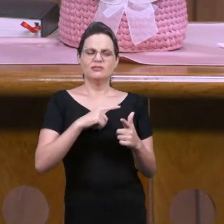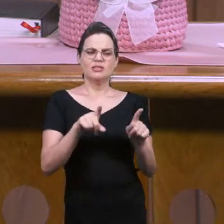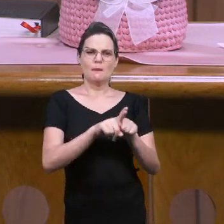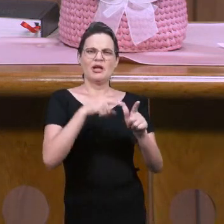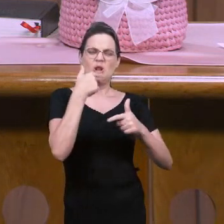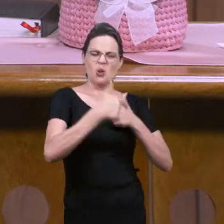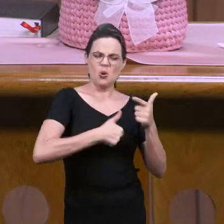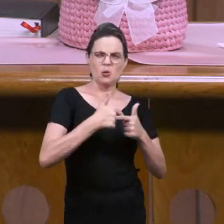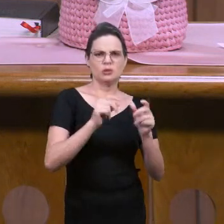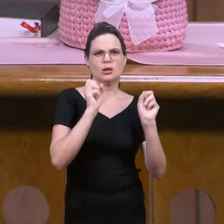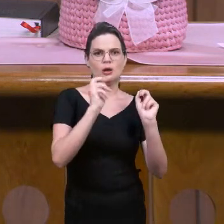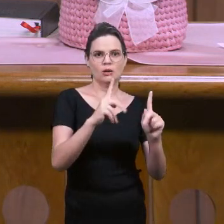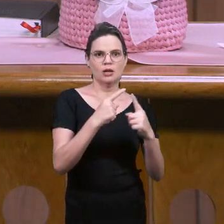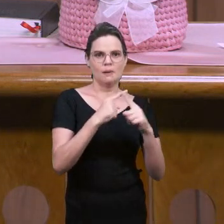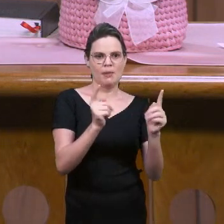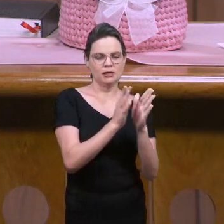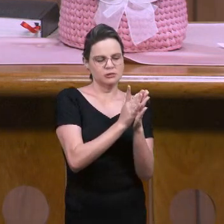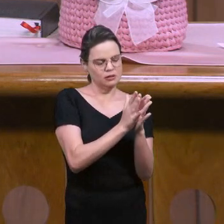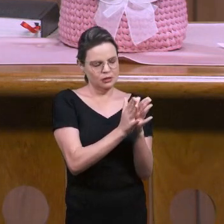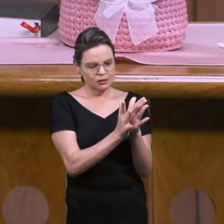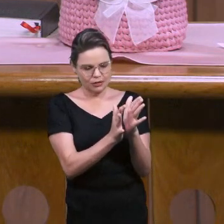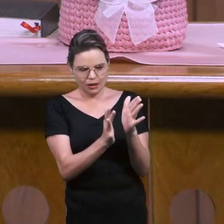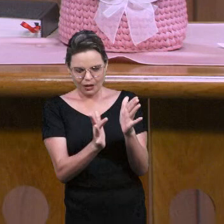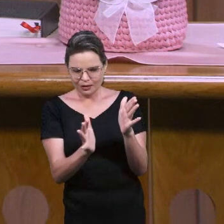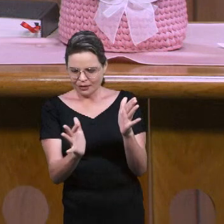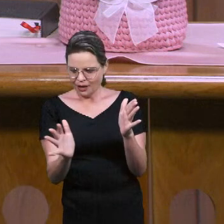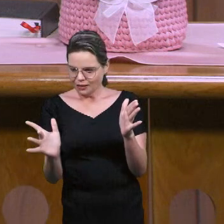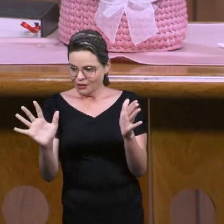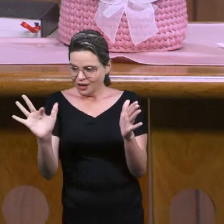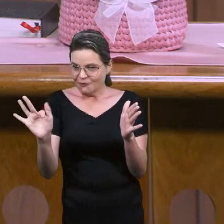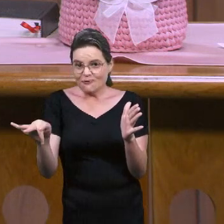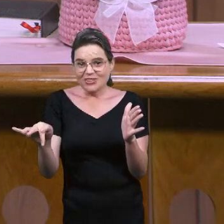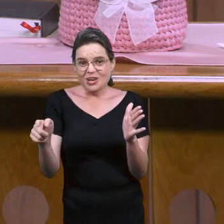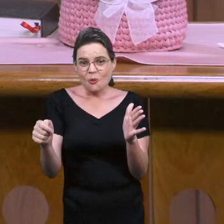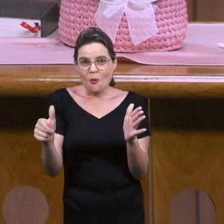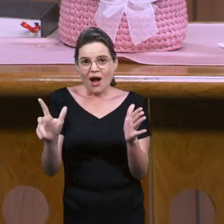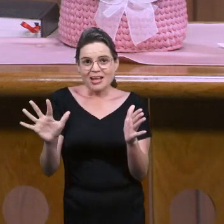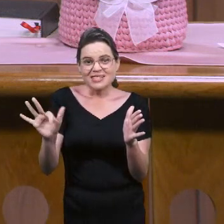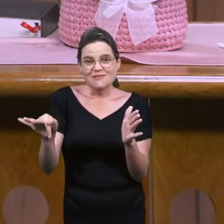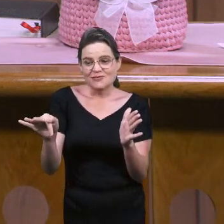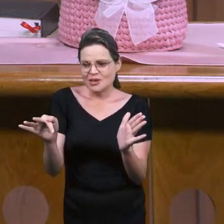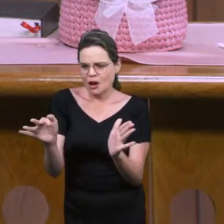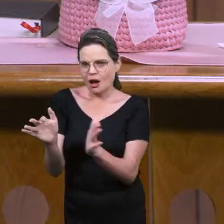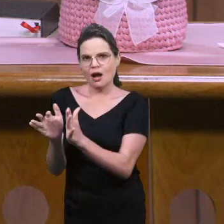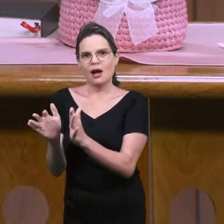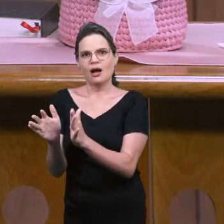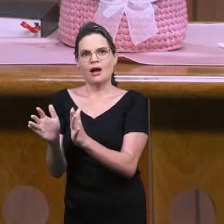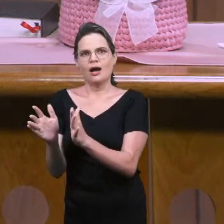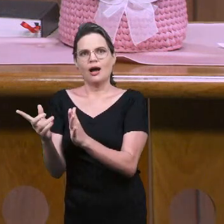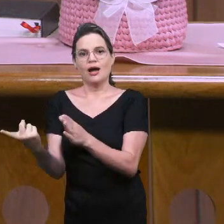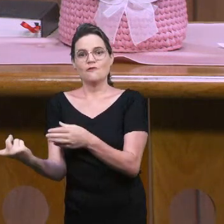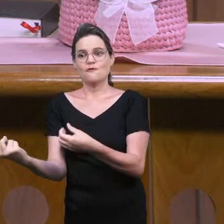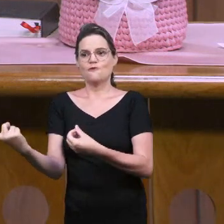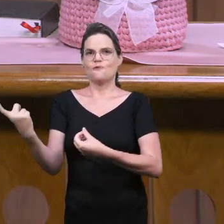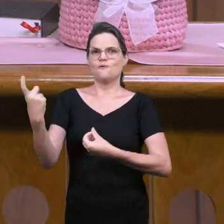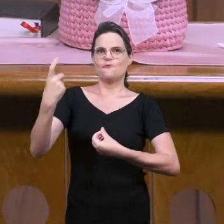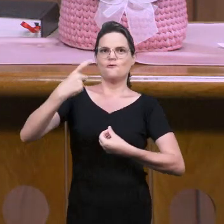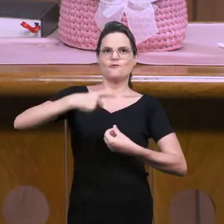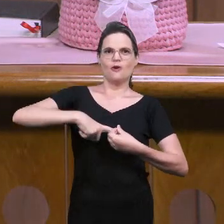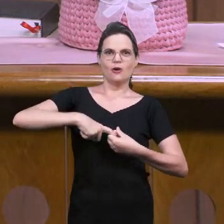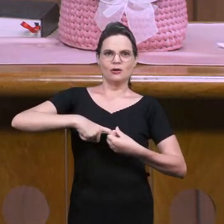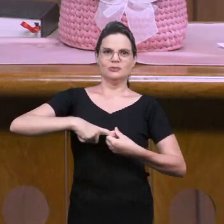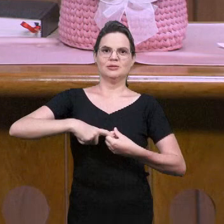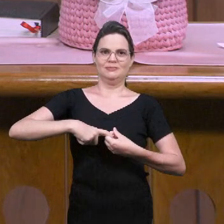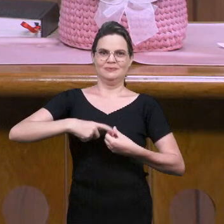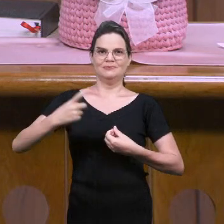qu'elle a passées, oui, c'est ça. Mais quand arrive maintenant au moment qu'elle vit, elle revient,